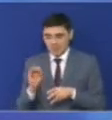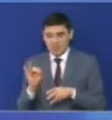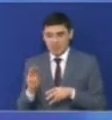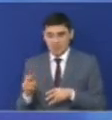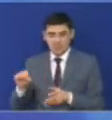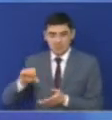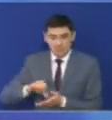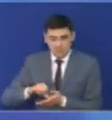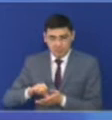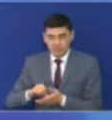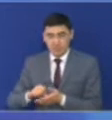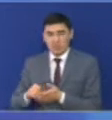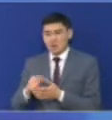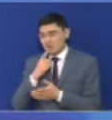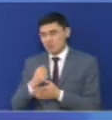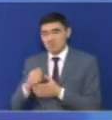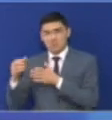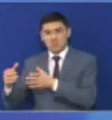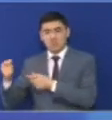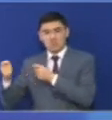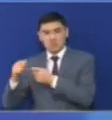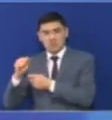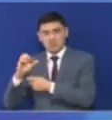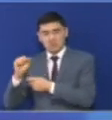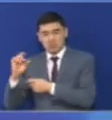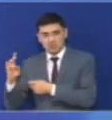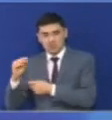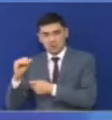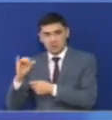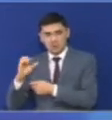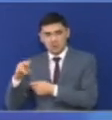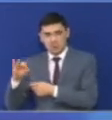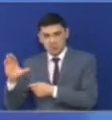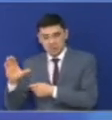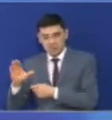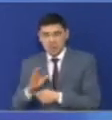командования «Востока» Асан Джусупов, ветераны войны и вооруженных сил и жители города.